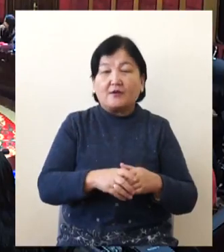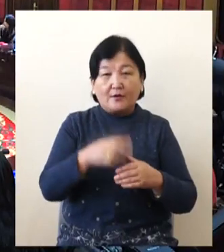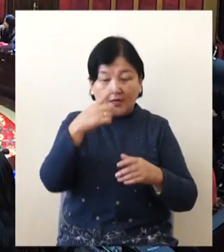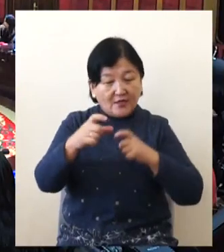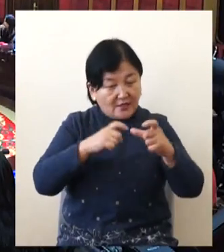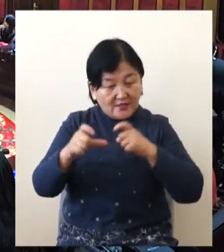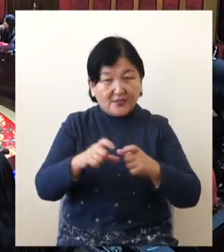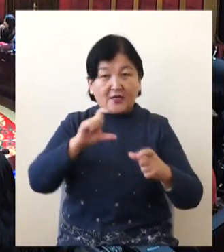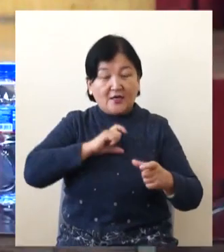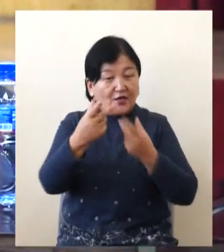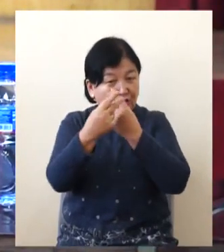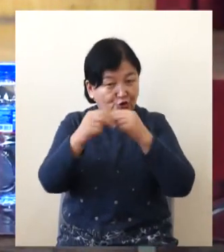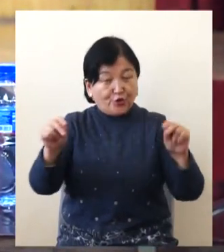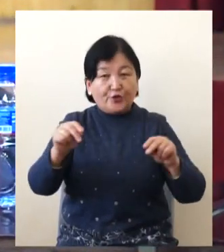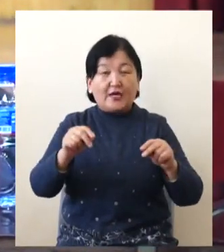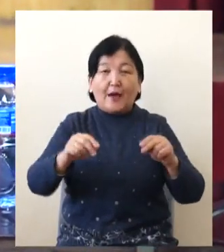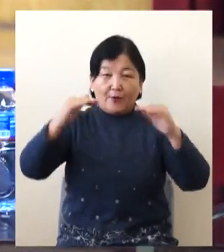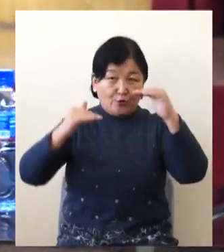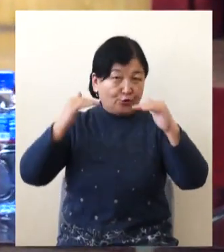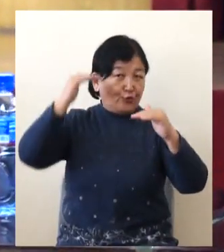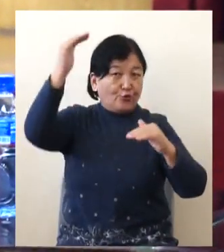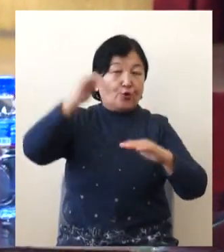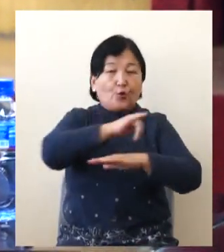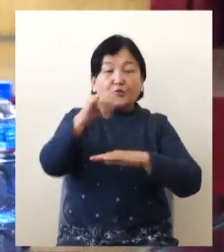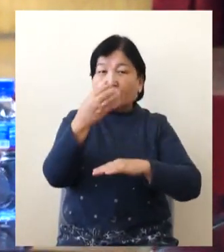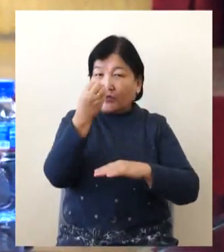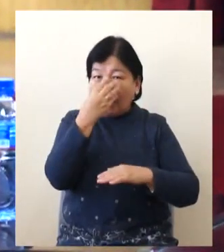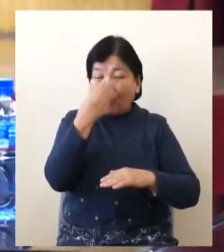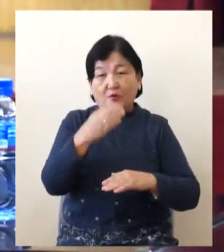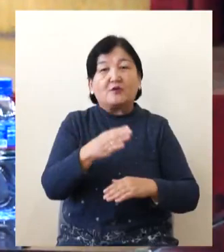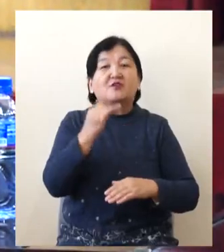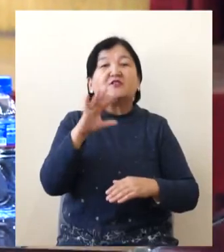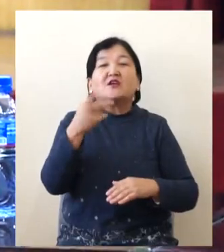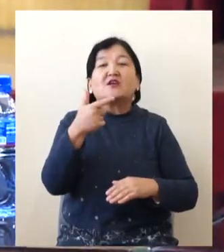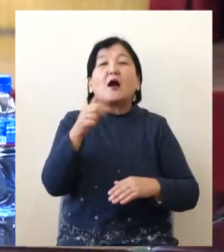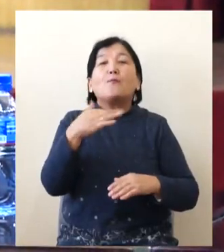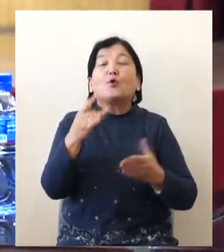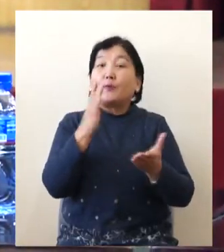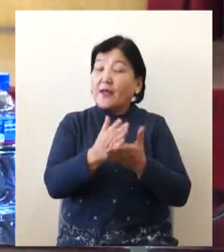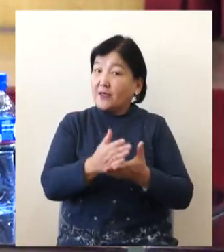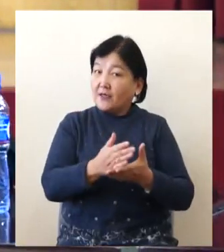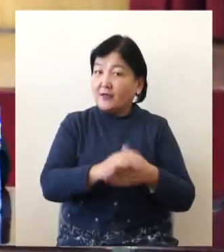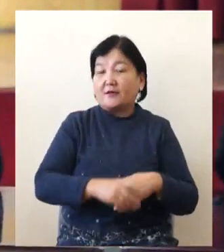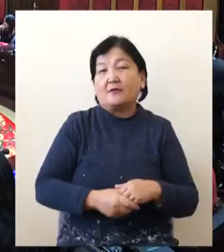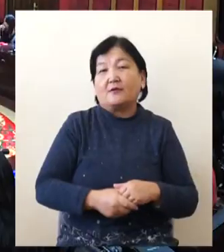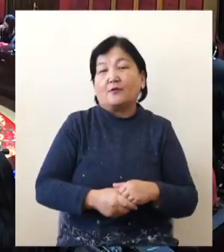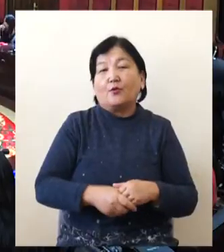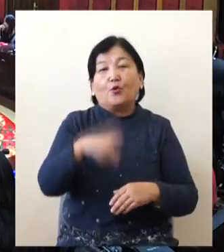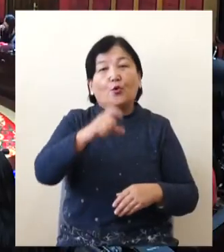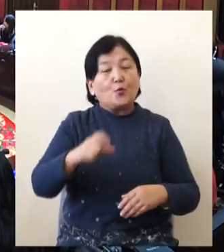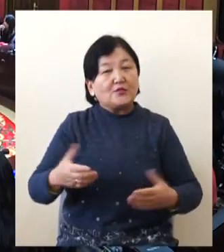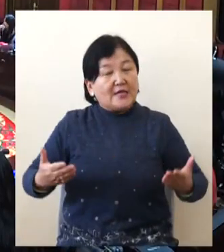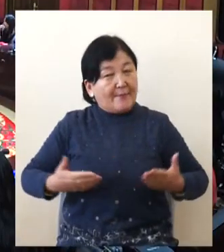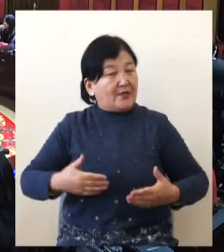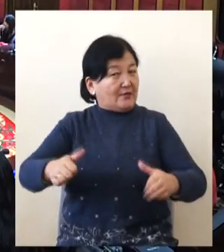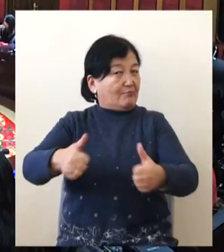Эдийн засгийн эрхчлөлөө хамгийн өндөр орнууд Хонконг, Сингапур хоёр байна. Аа, иргэдийн амьдрал нь илүү